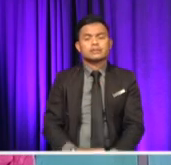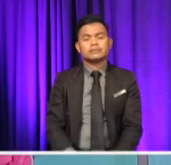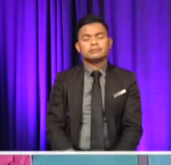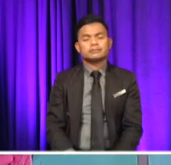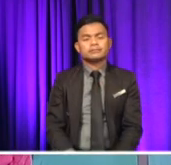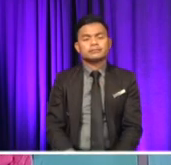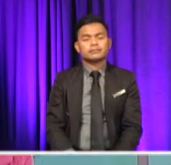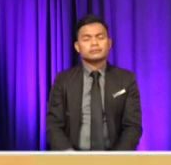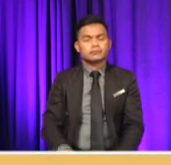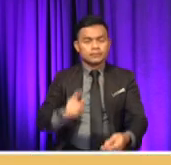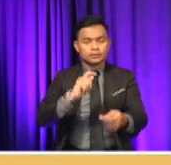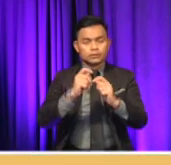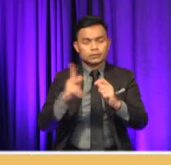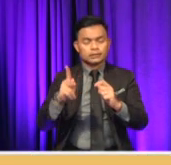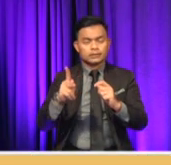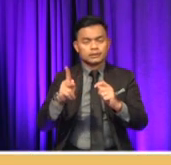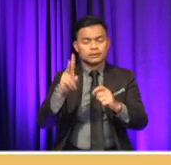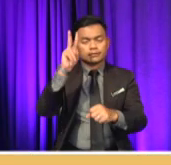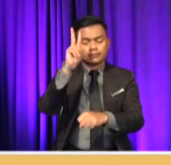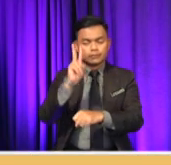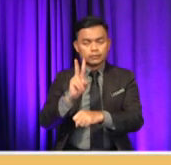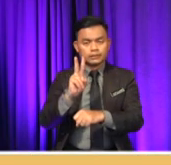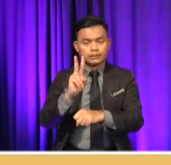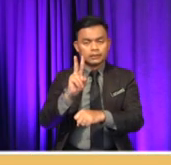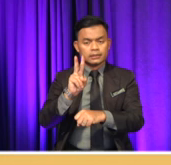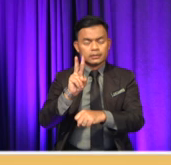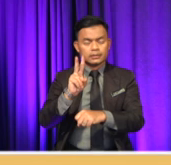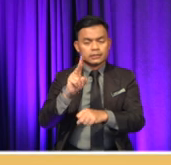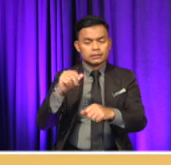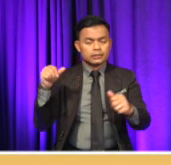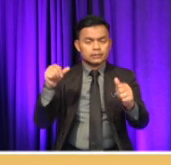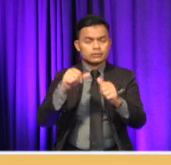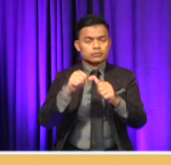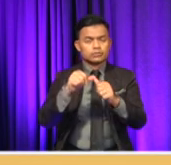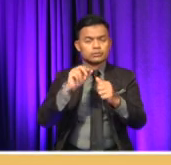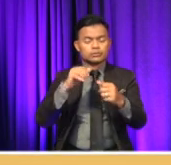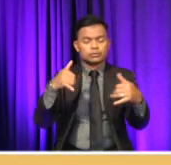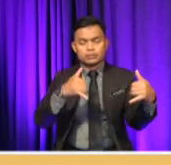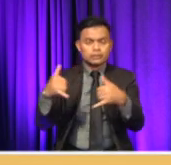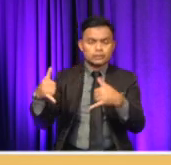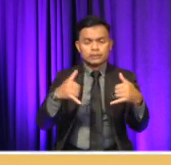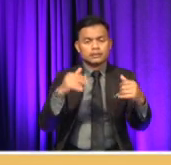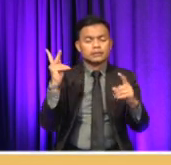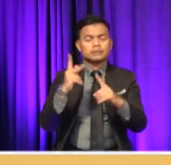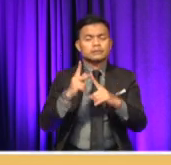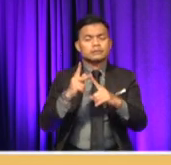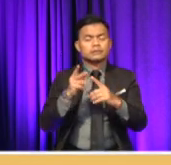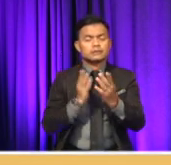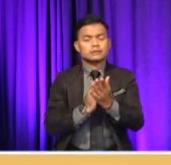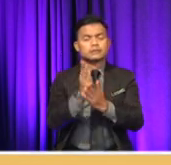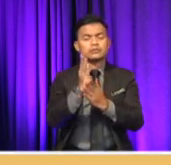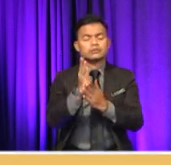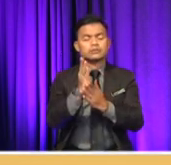dia tukarkan woltan arus ulang alik kepada arus terus jadi terbalik dengan input